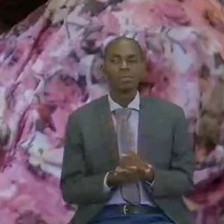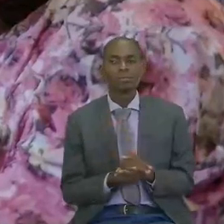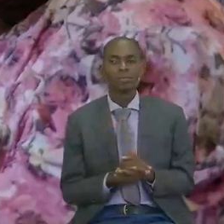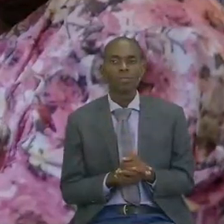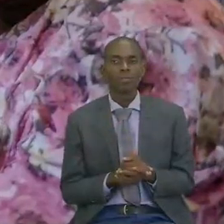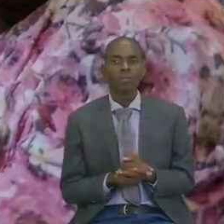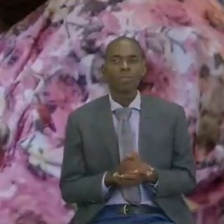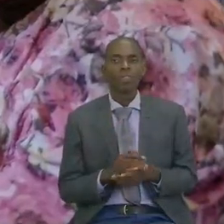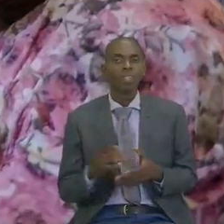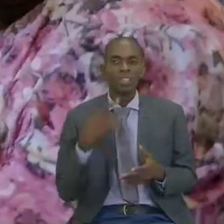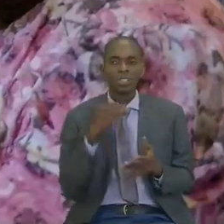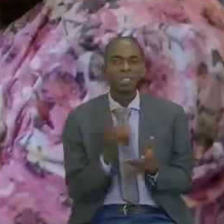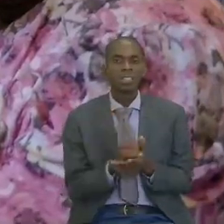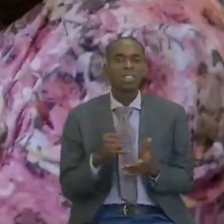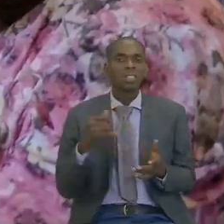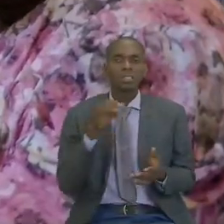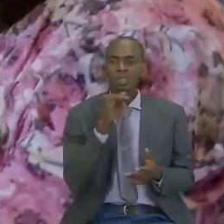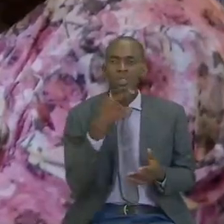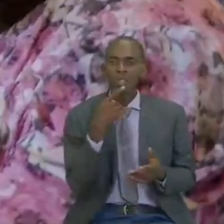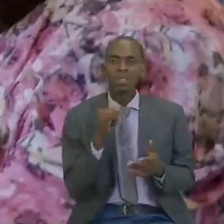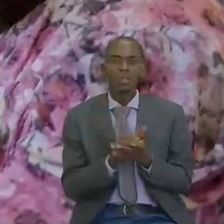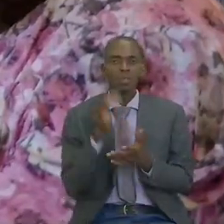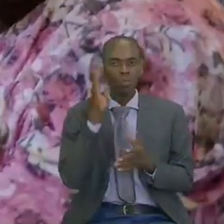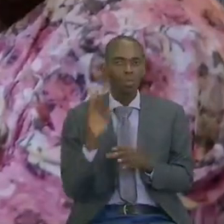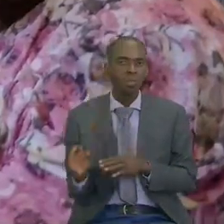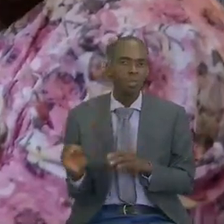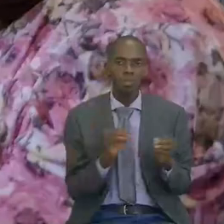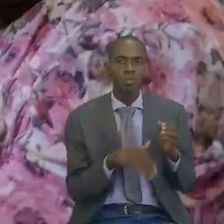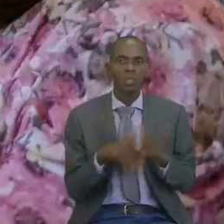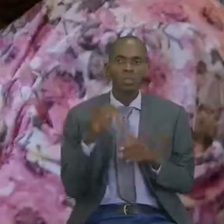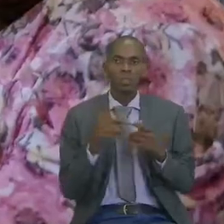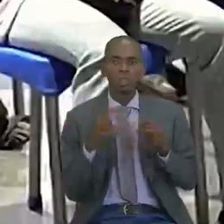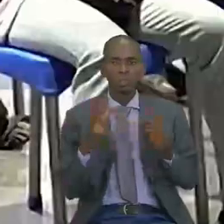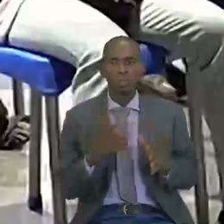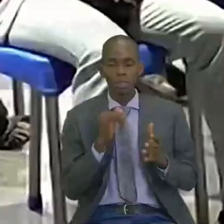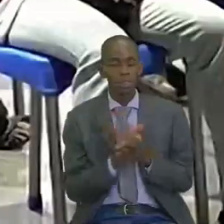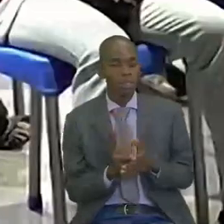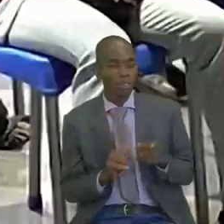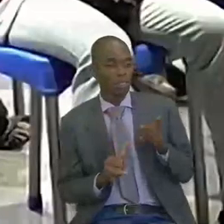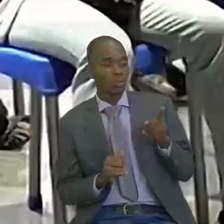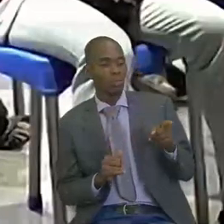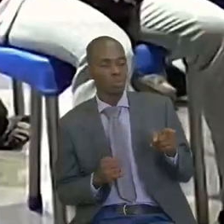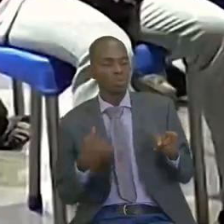dit que tu chasseras tes ennemis, comme les gens le disent, que toi, Nebuchadnezzar,